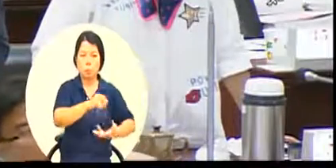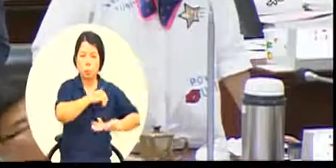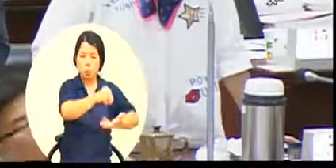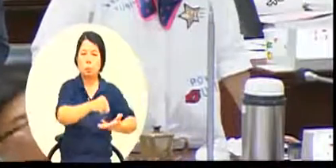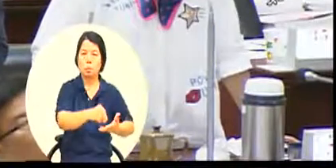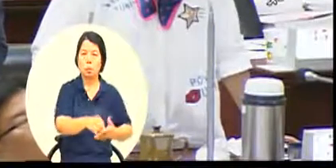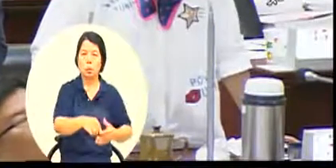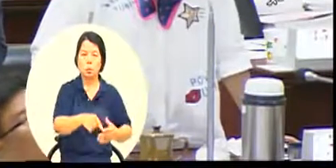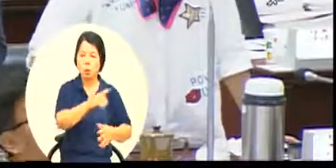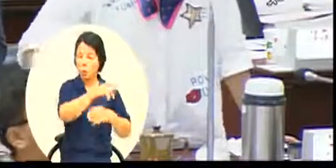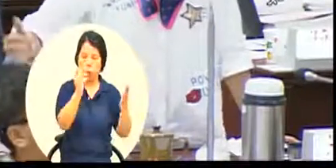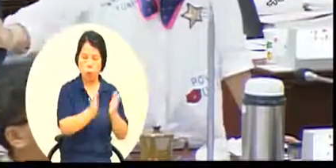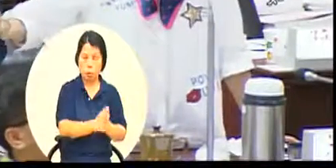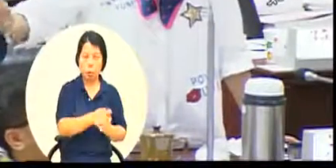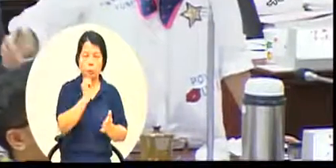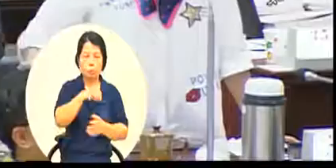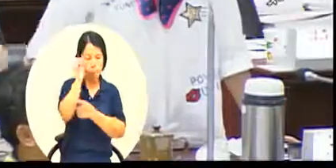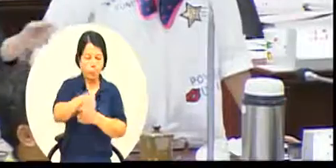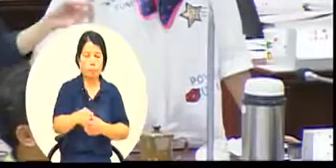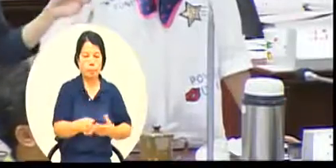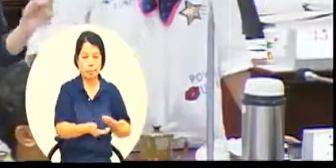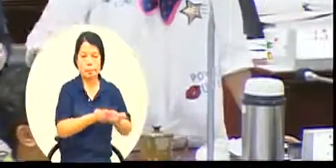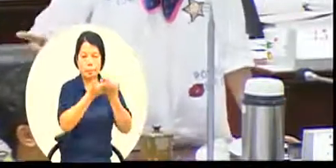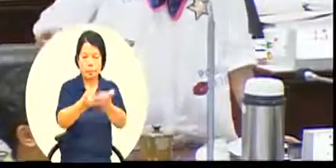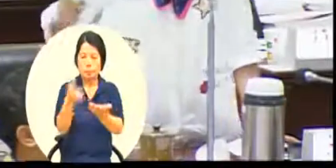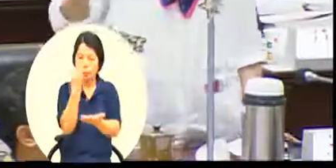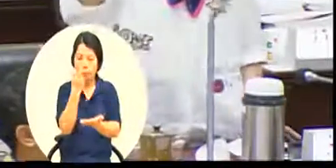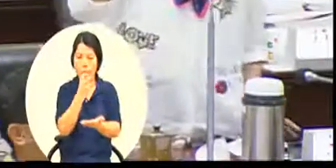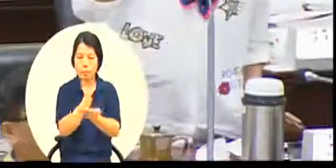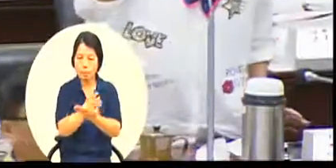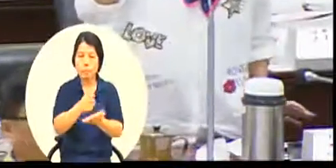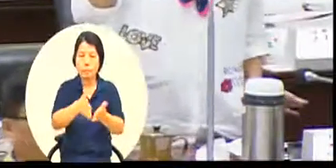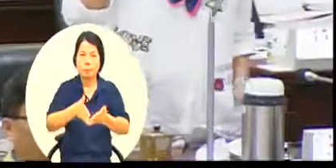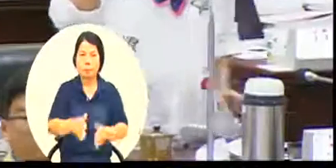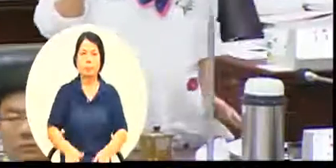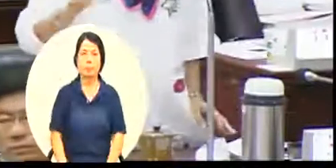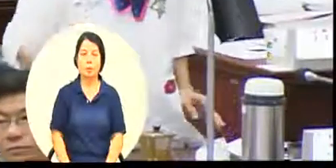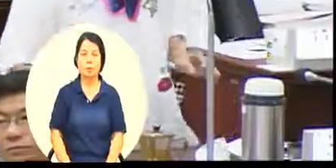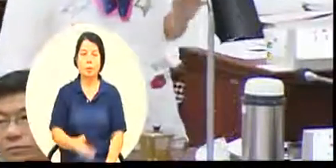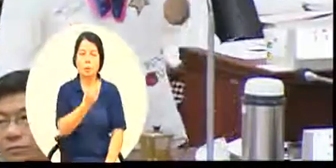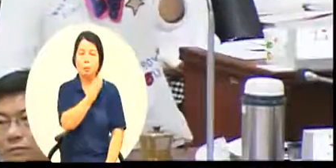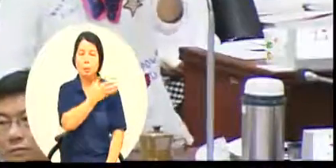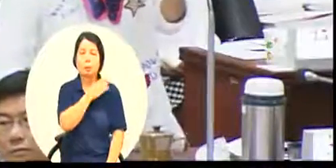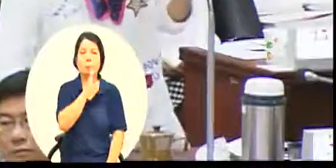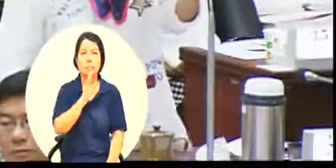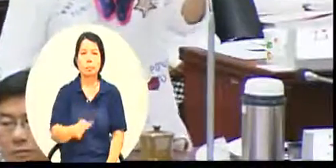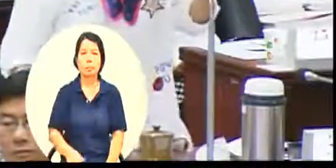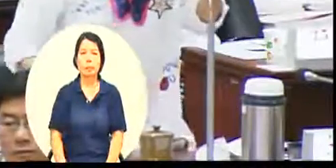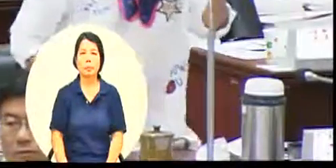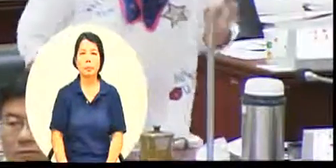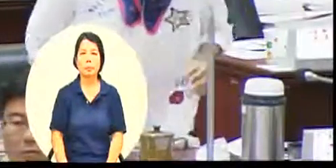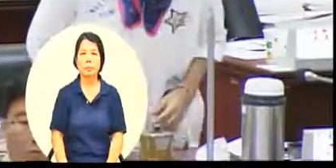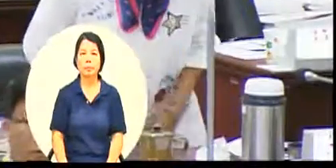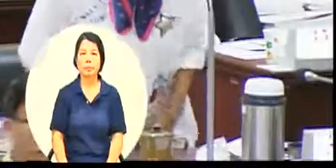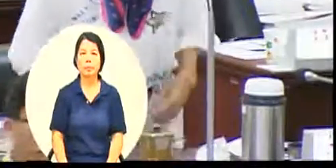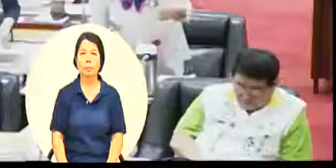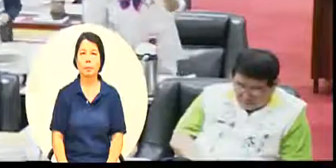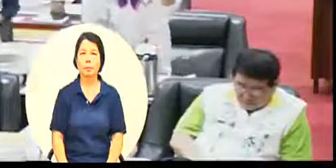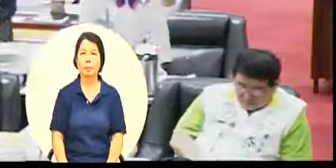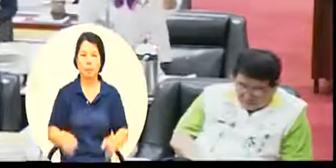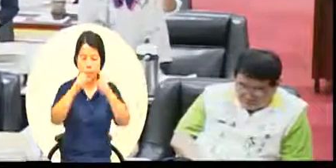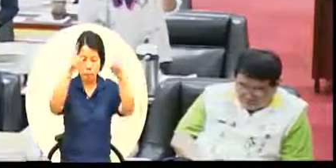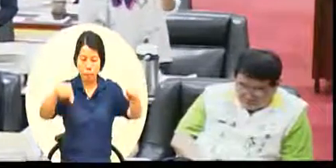个交付审查，大概这样。那林文。 是不反对交付审查的意思。 对，好，谢谢。 好，请周立文议